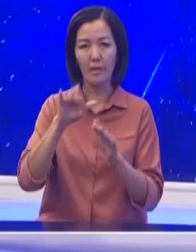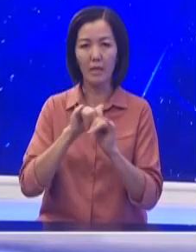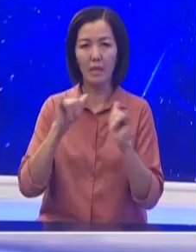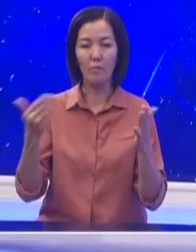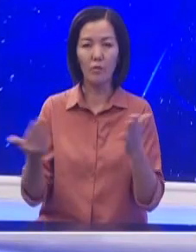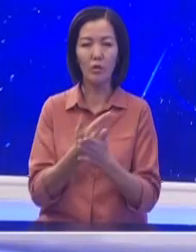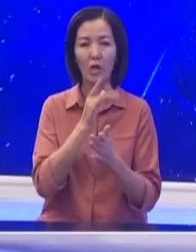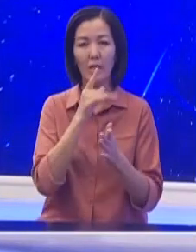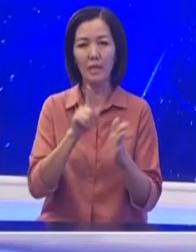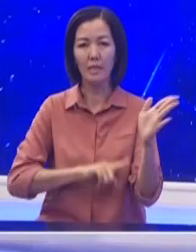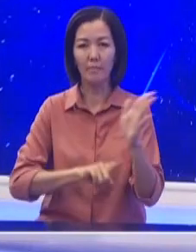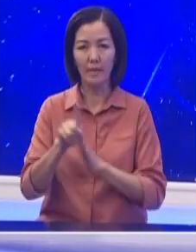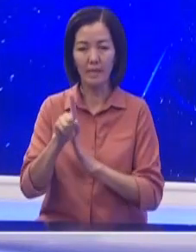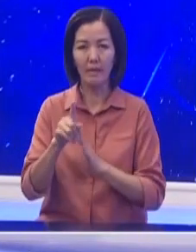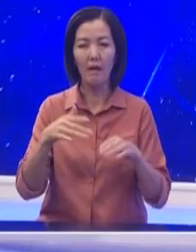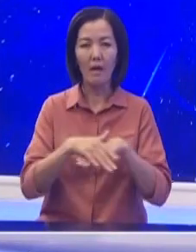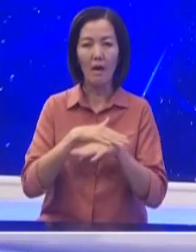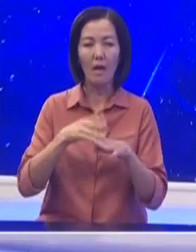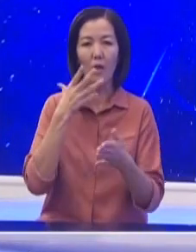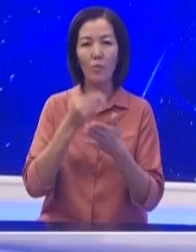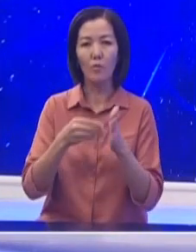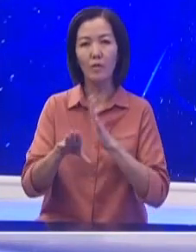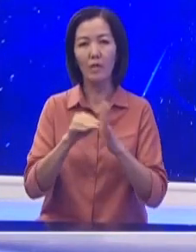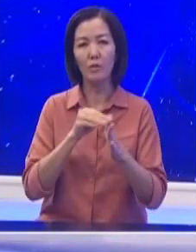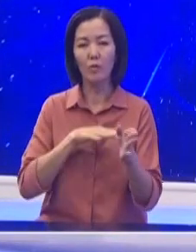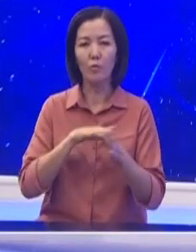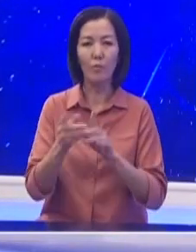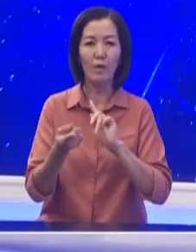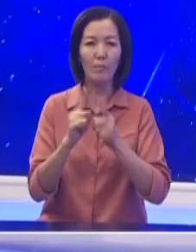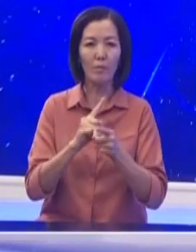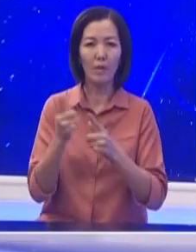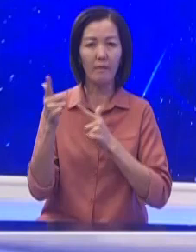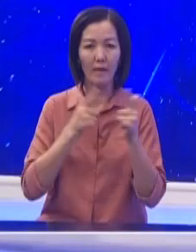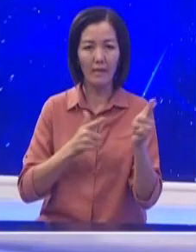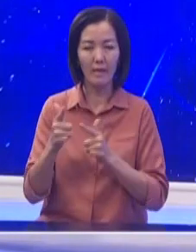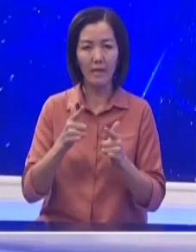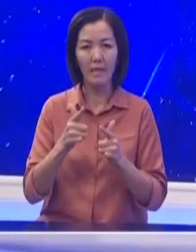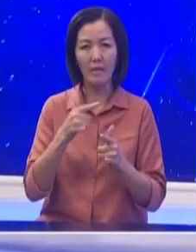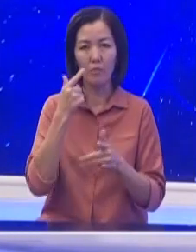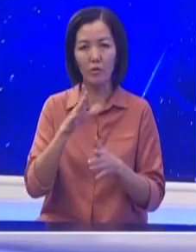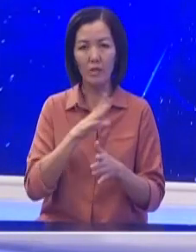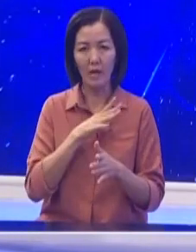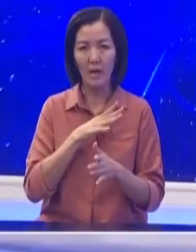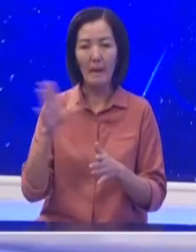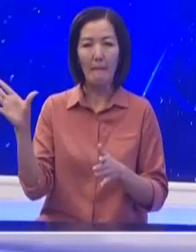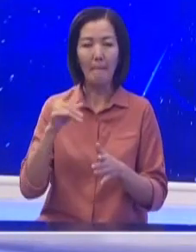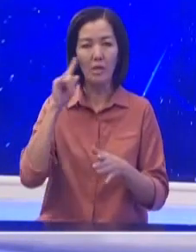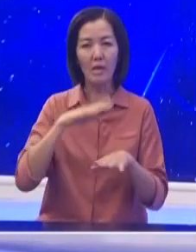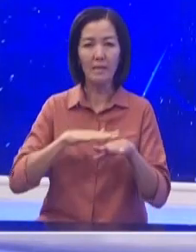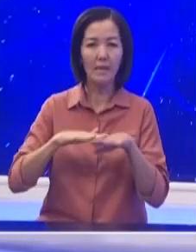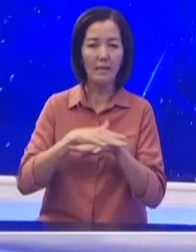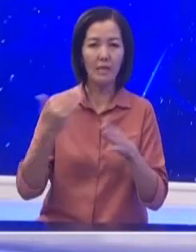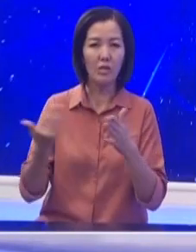жаңа кезеңіне қадам басты. Халық өз таңдауы арқылы түбегейлі бетбұрыс жасауға дайын екенін көрсетті деді. Барша отандастарды